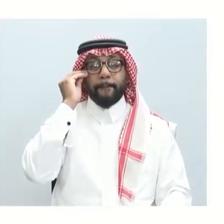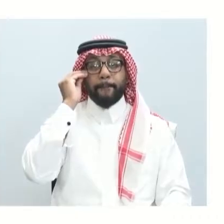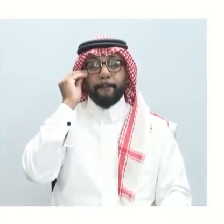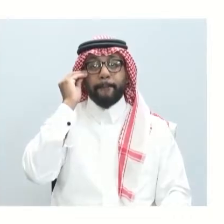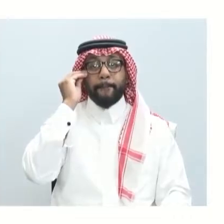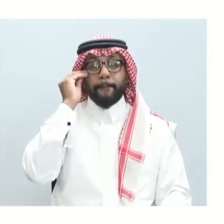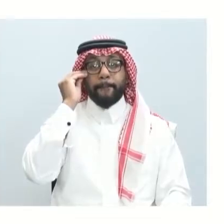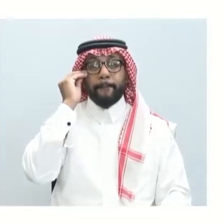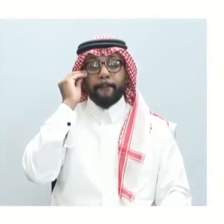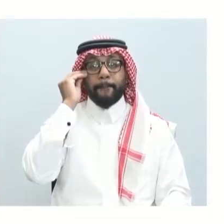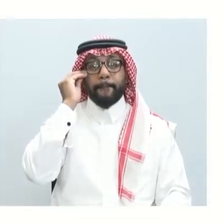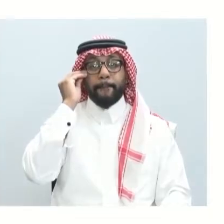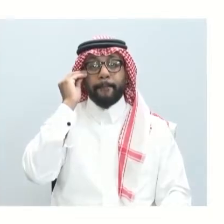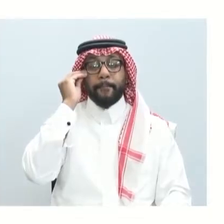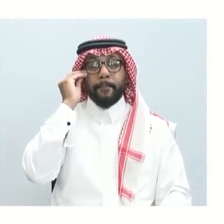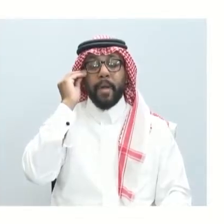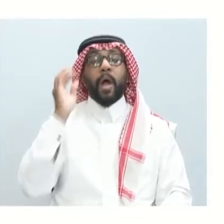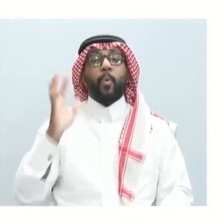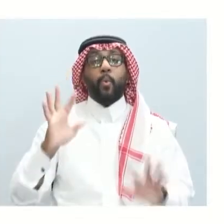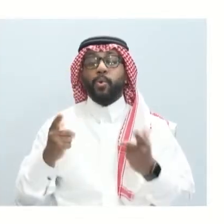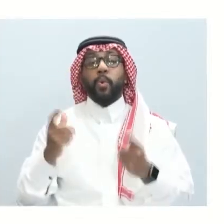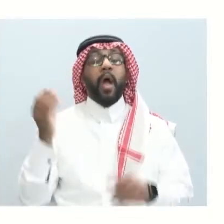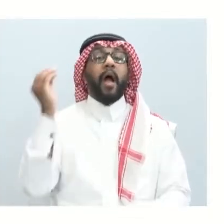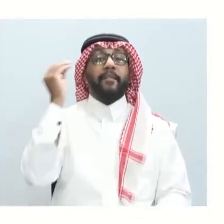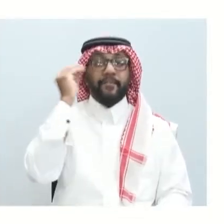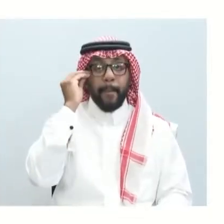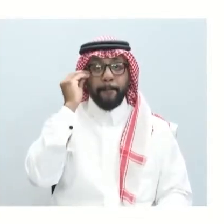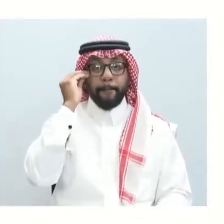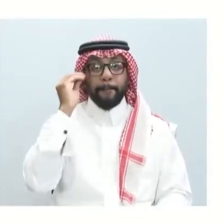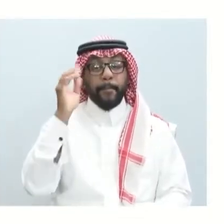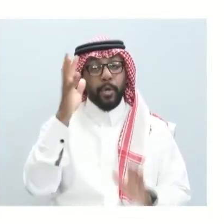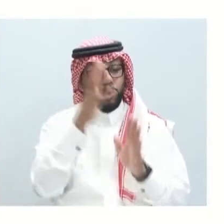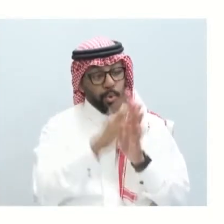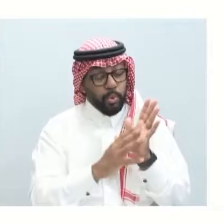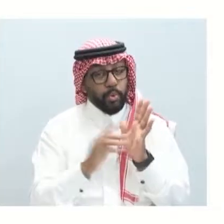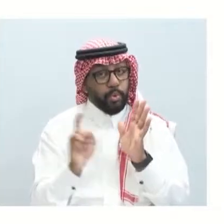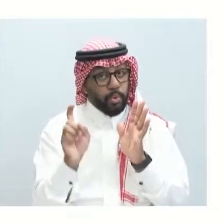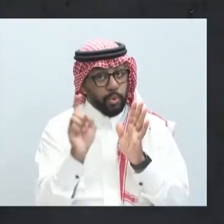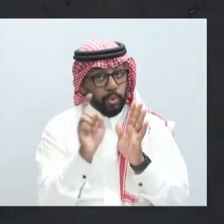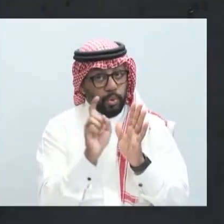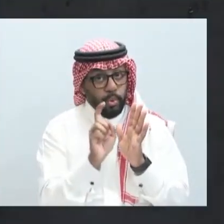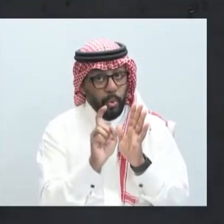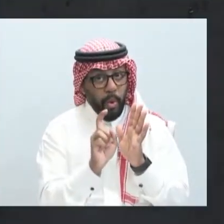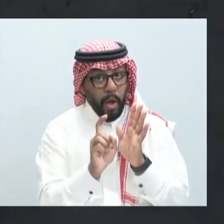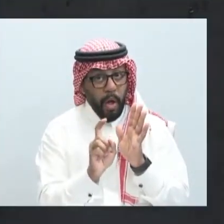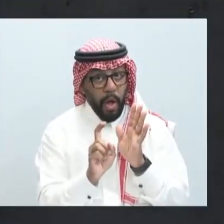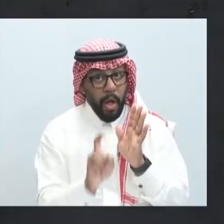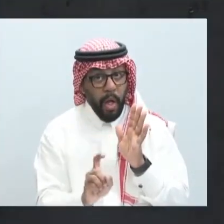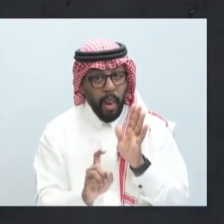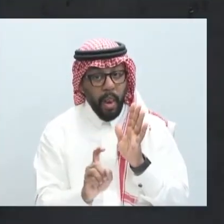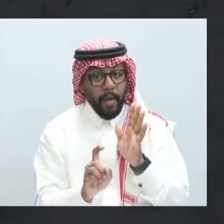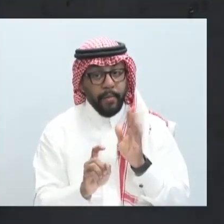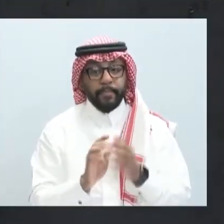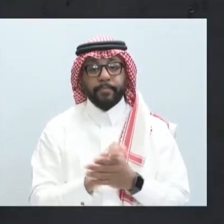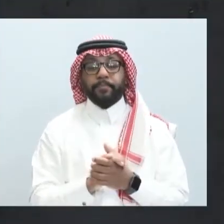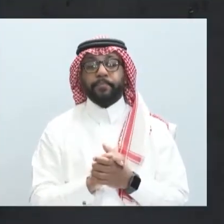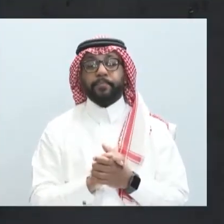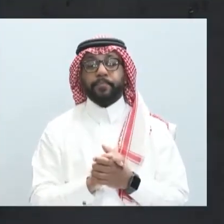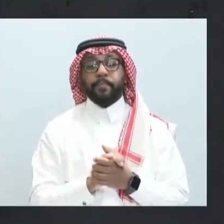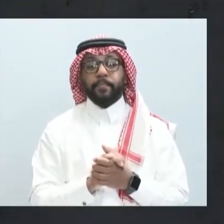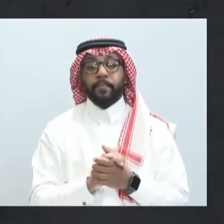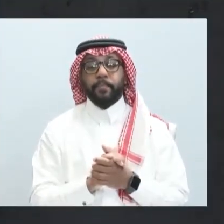هي المعطيات في السؤال وما هو المطلوب ابنائي وبناتي اذا هذه الخطوه الاولى الخطوه الثانيه ما هي